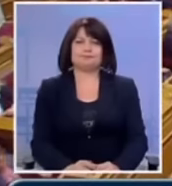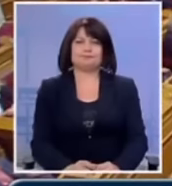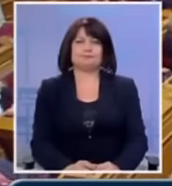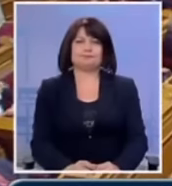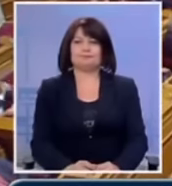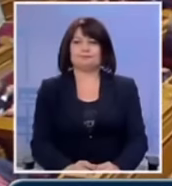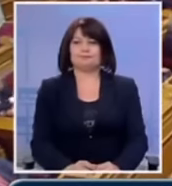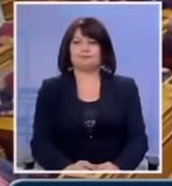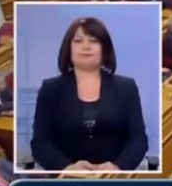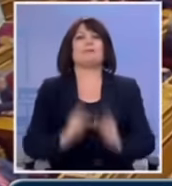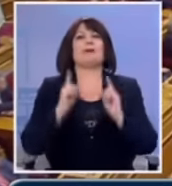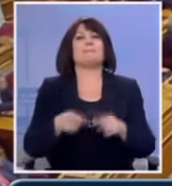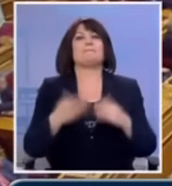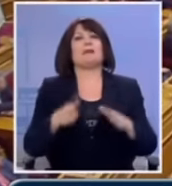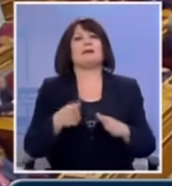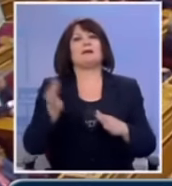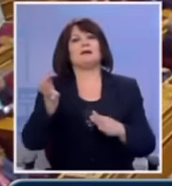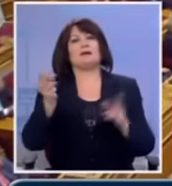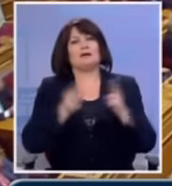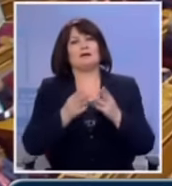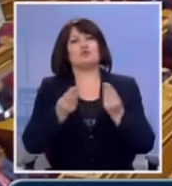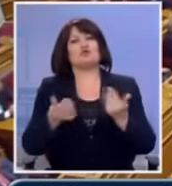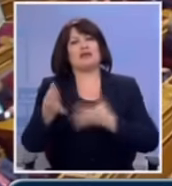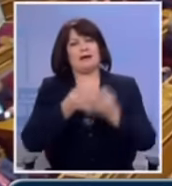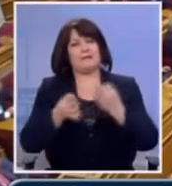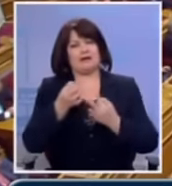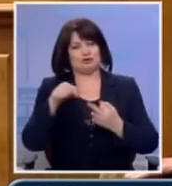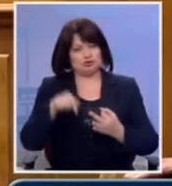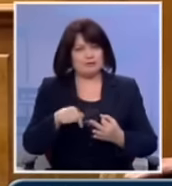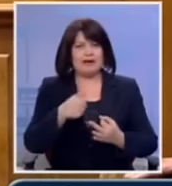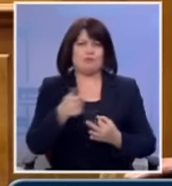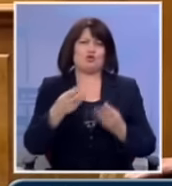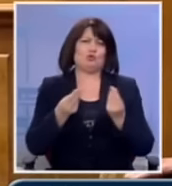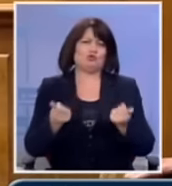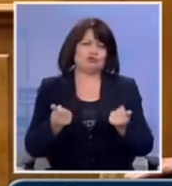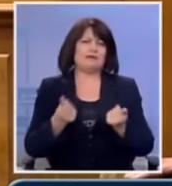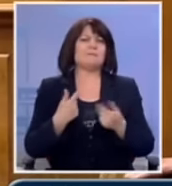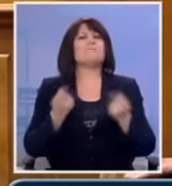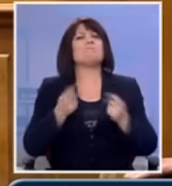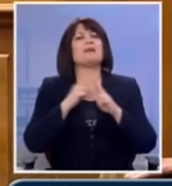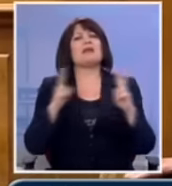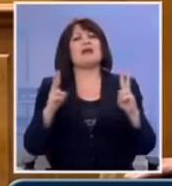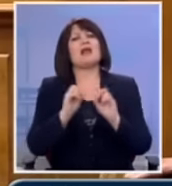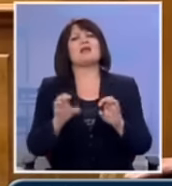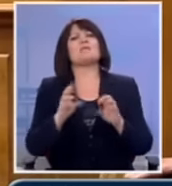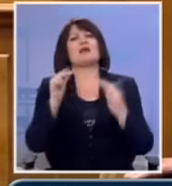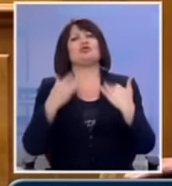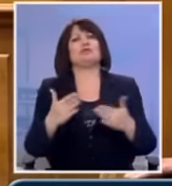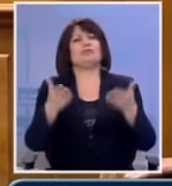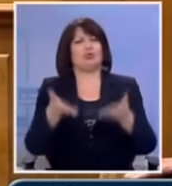είχα αποφασίσει να μιλήσω μόνο επί της ουσίας σήμερα, ώστε να γίνει σαφής ενημέρωση της